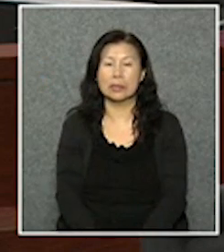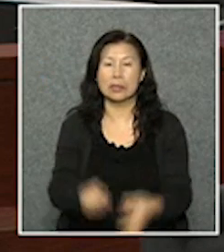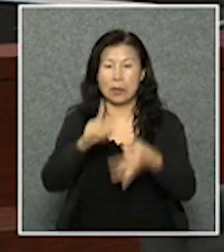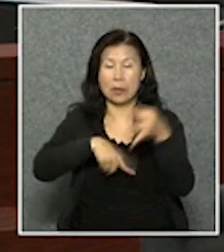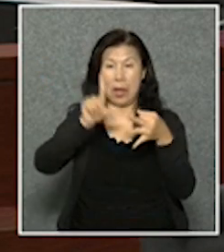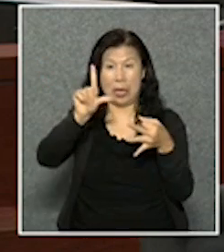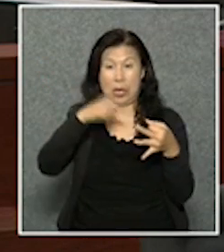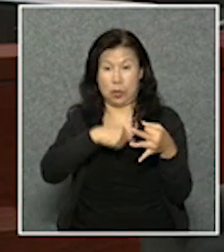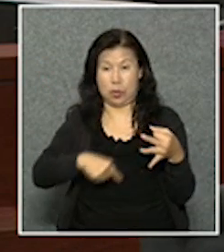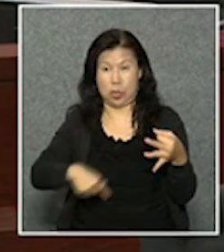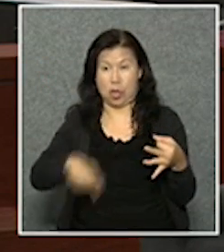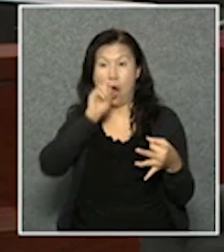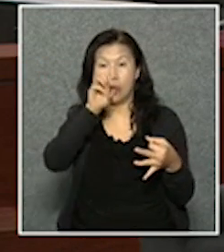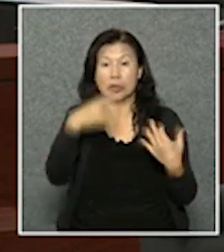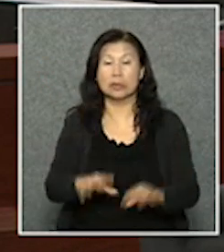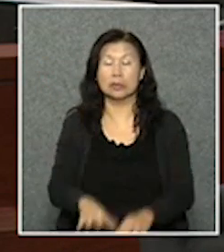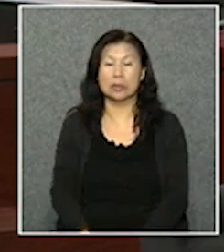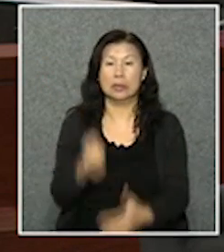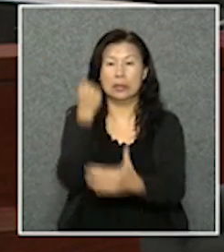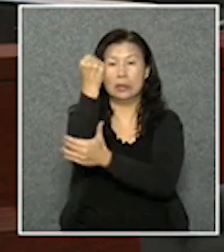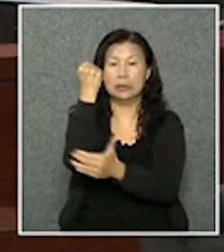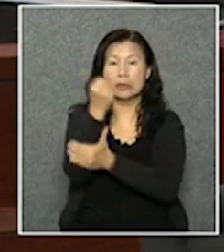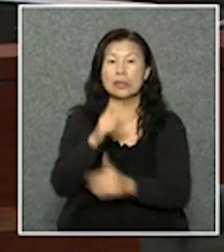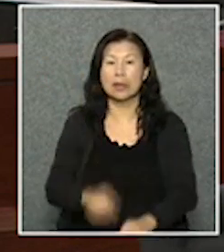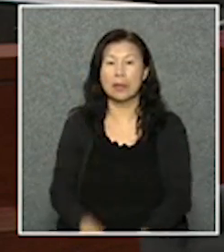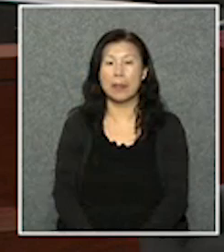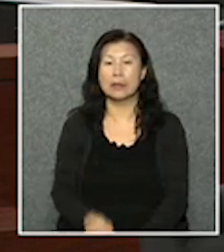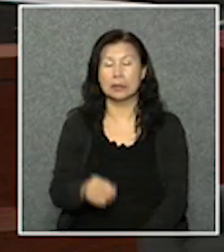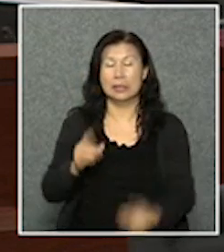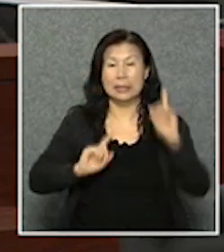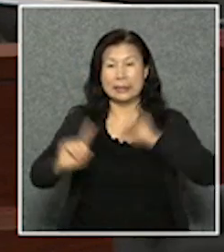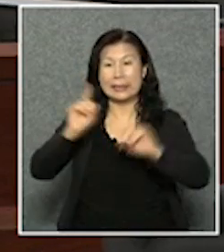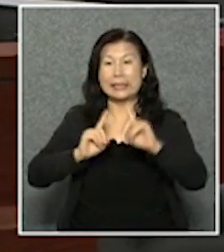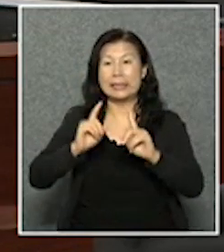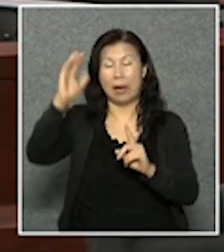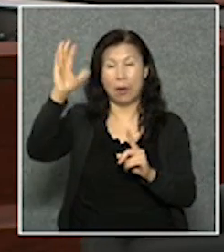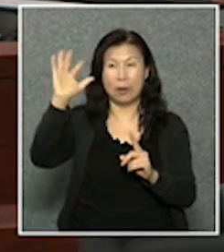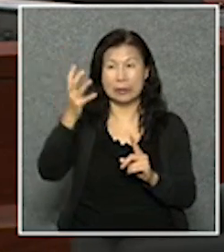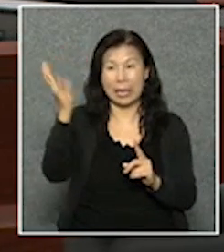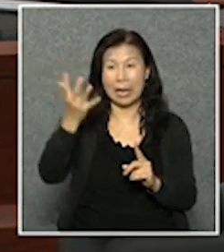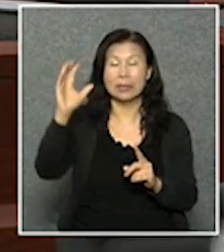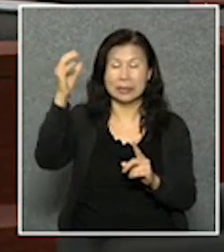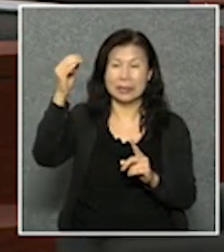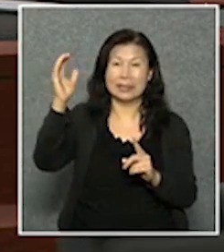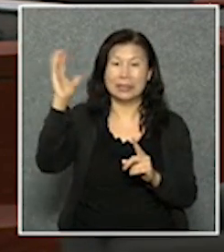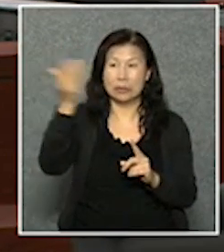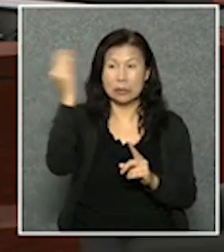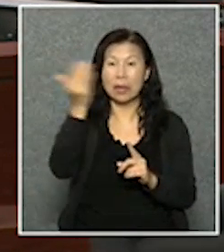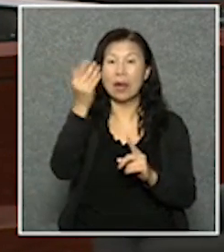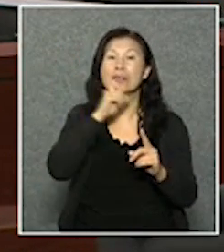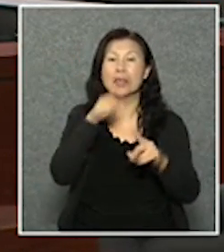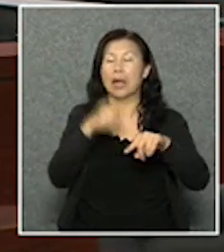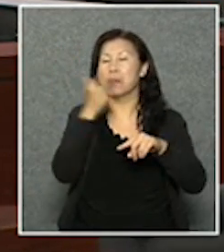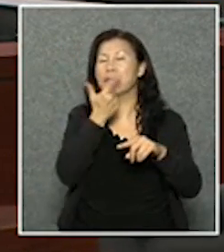李卓人議員咧，咁佢又話喎，佢反對咧就淨係咧啲自由行嚟購物嗰啲人啦，咁樣嚇，因為佢唔中意太多金